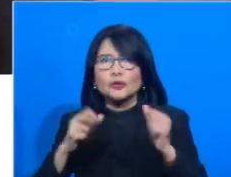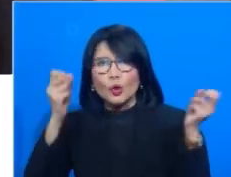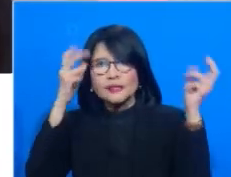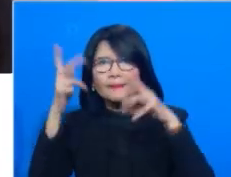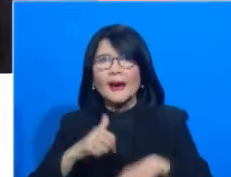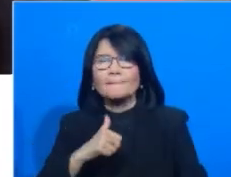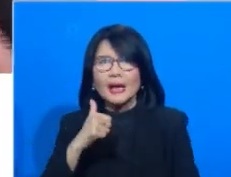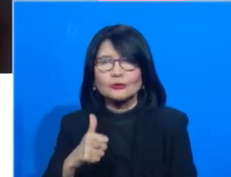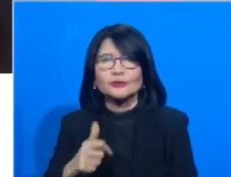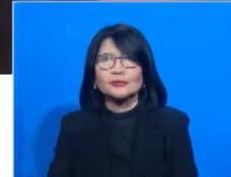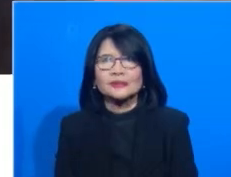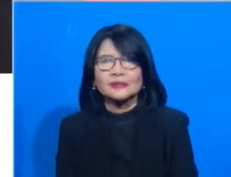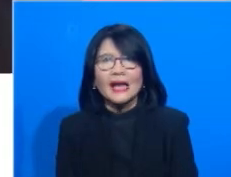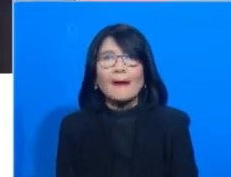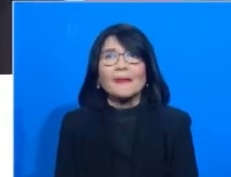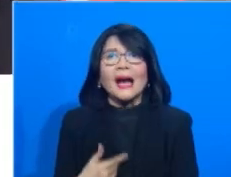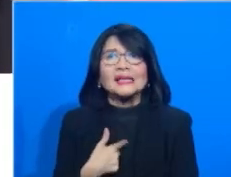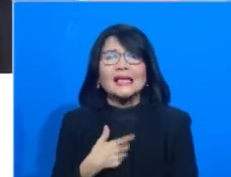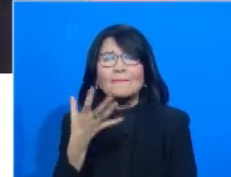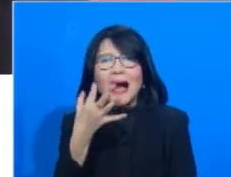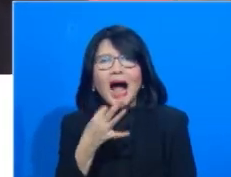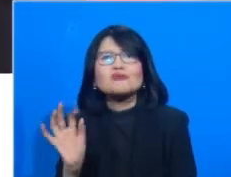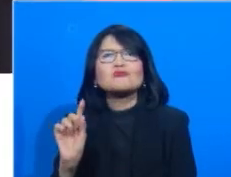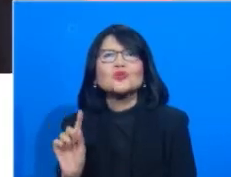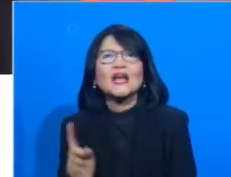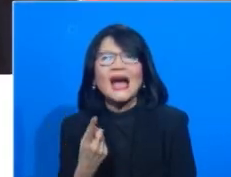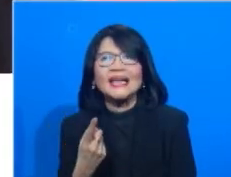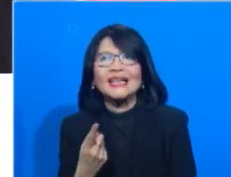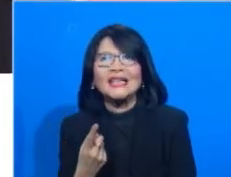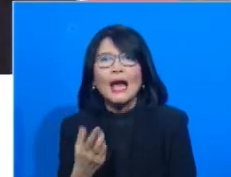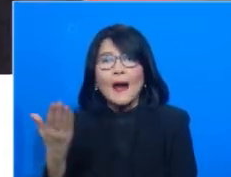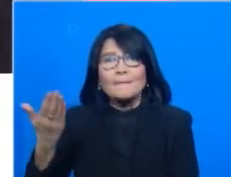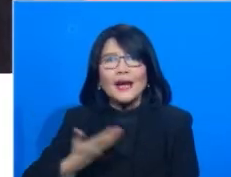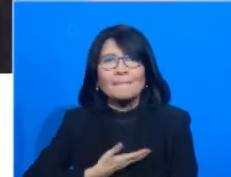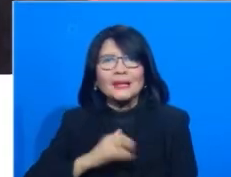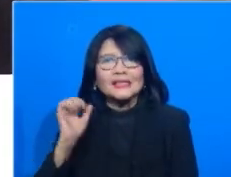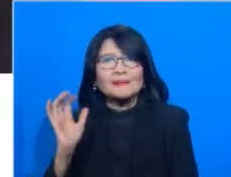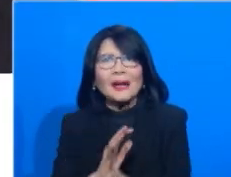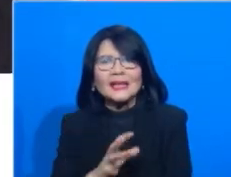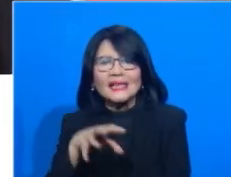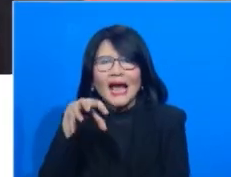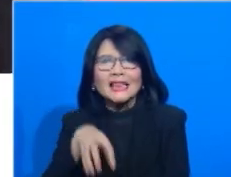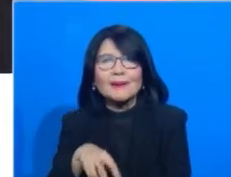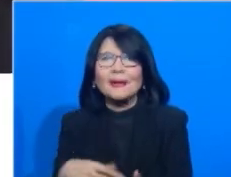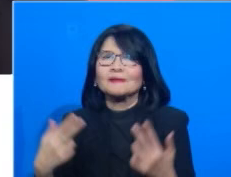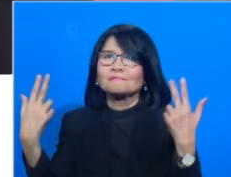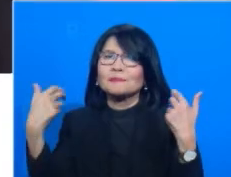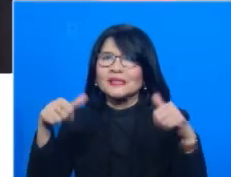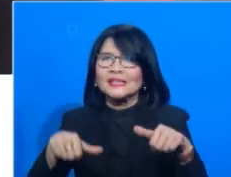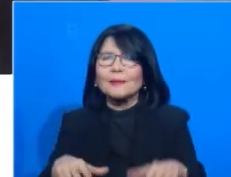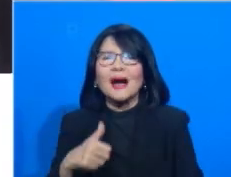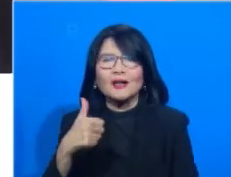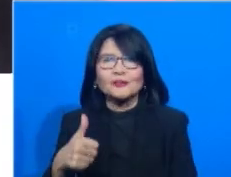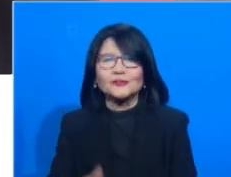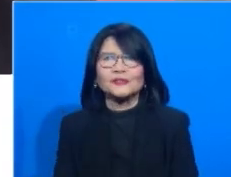para pelaku UMKM, apalagi yang sayang baru banget mulai diberikan lokasi dan juga display dan juga media seperti ini